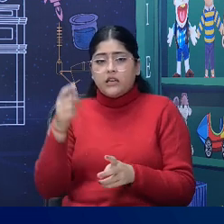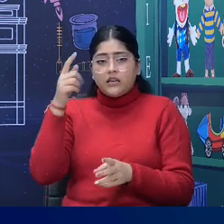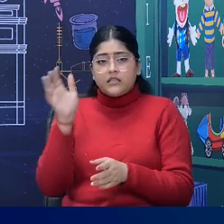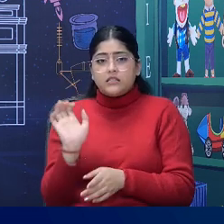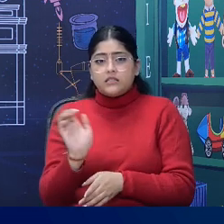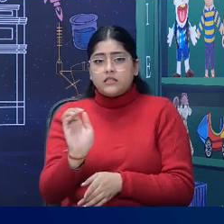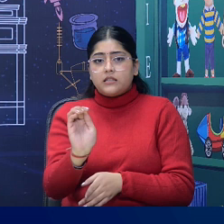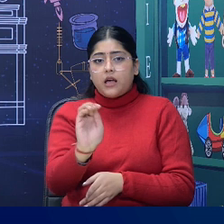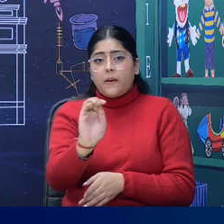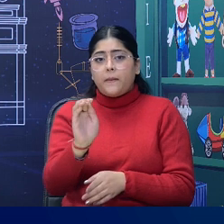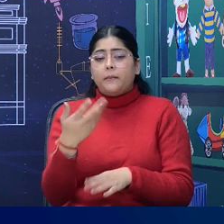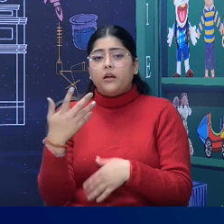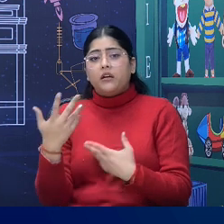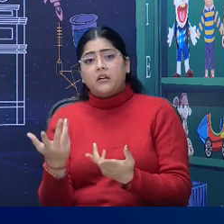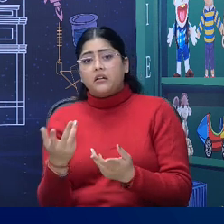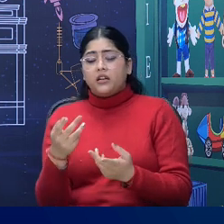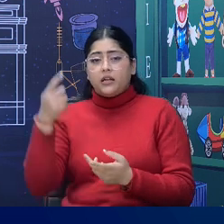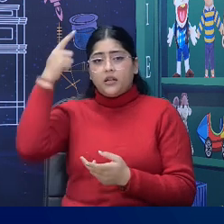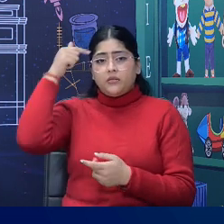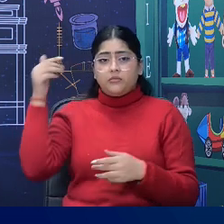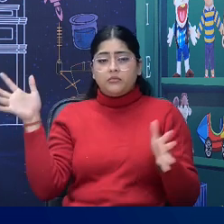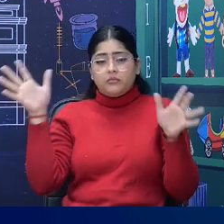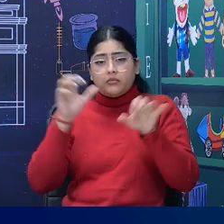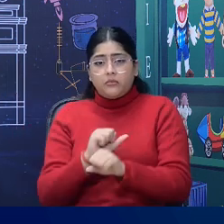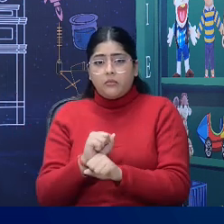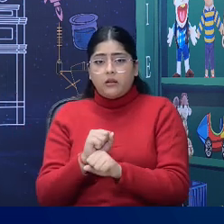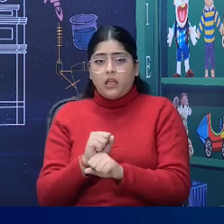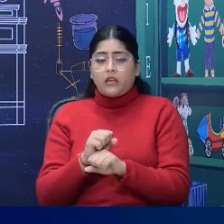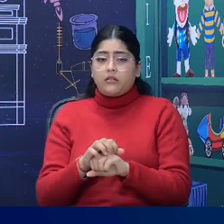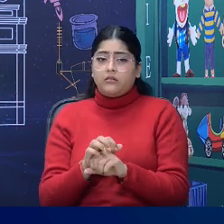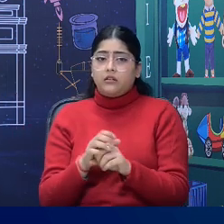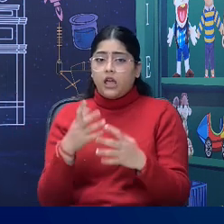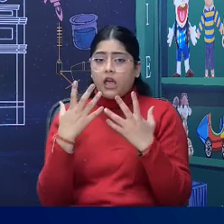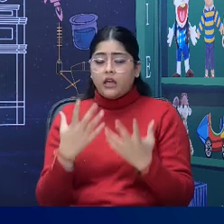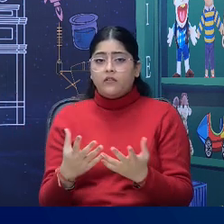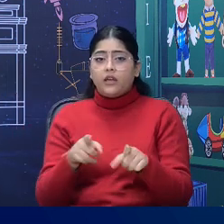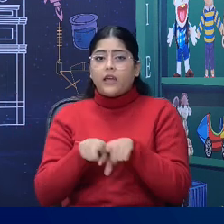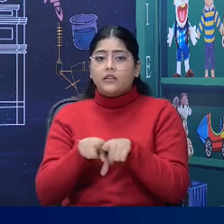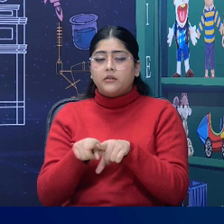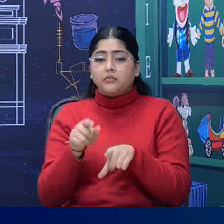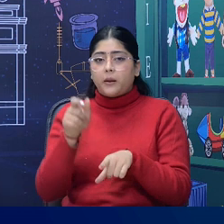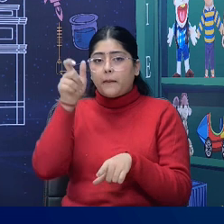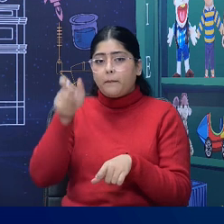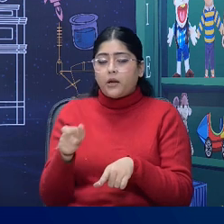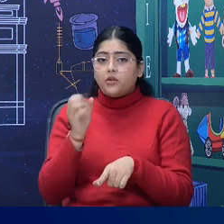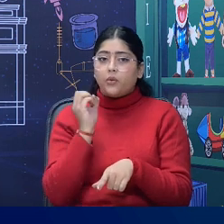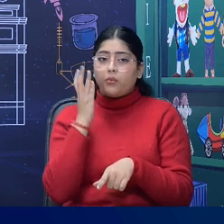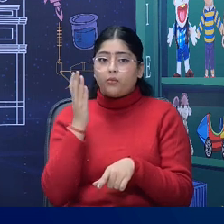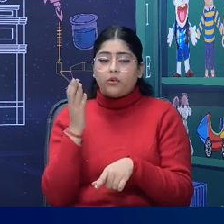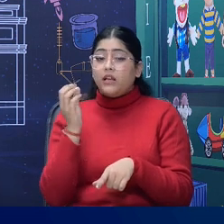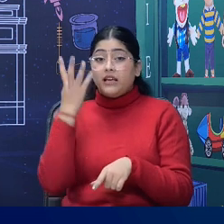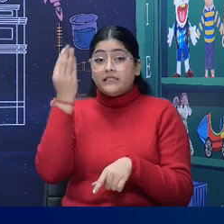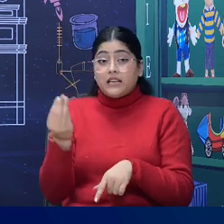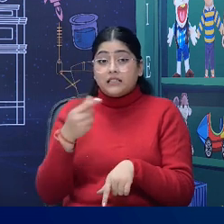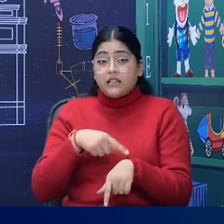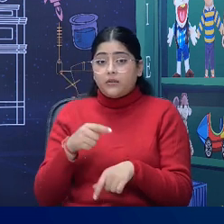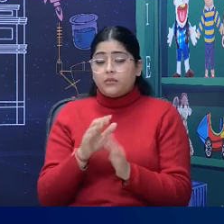अंधेरा सबको निगल रहा है अंधेरा घर में भी है आदमी रात को पेशाब करने उठता है और सांप पर उसका पांव पड़ जाता है